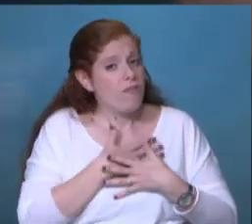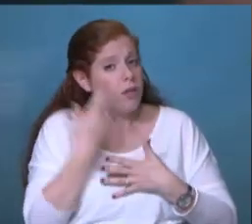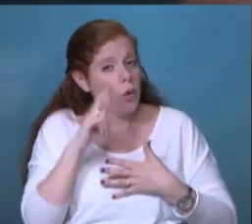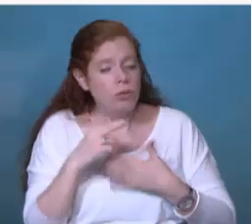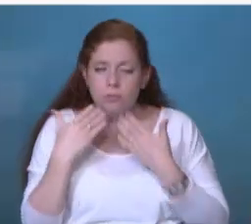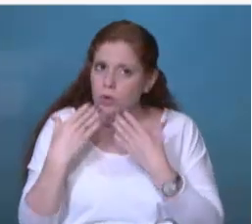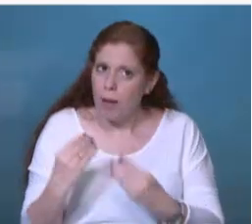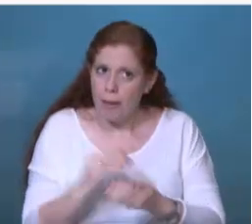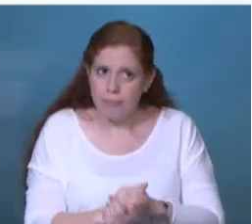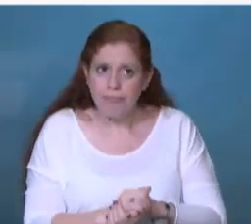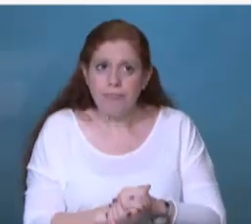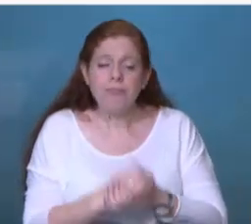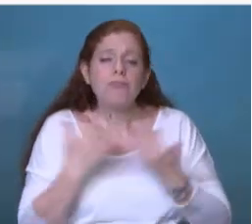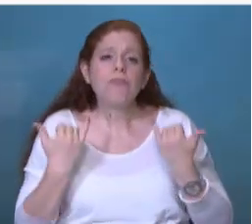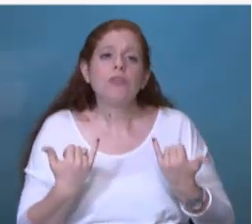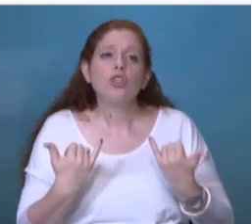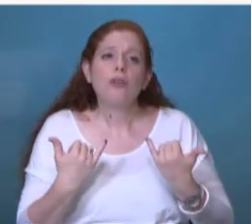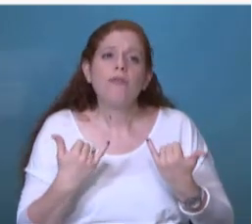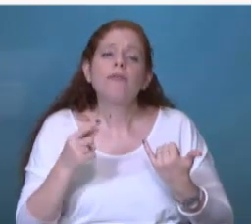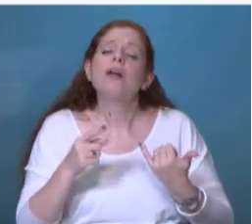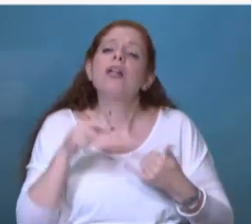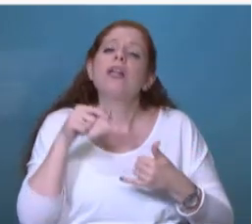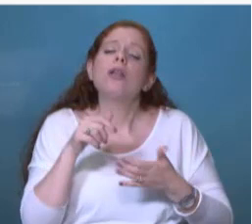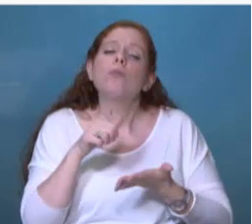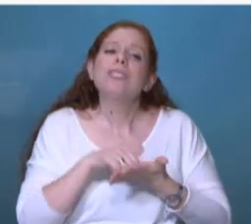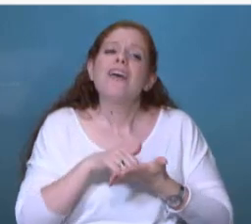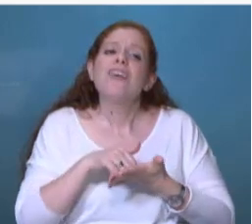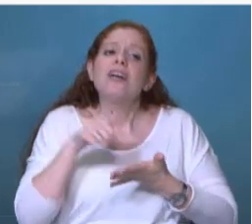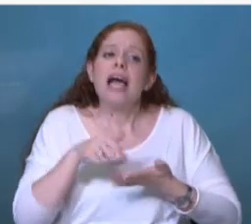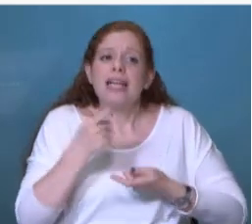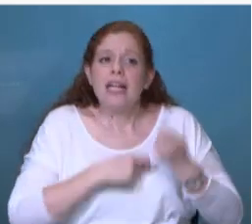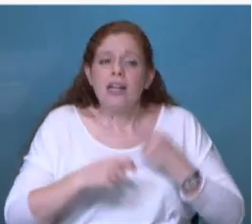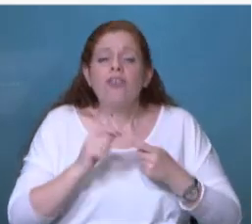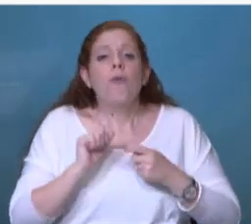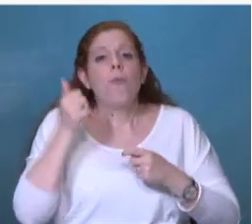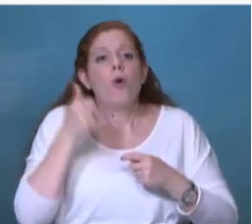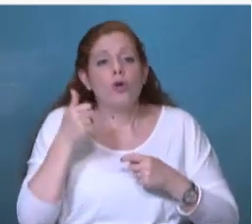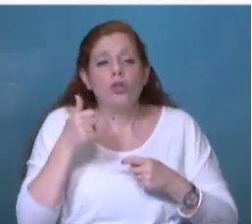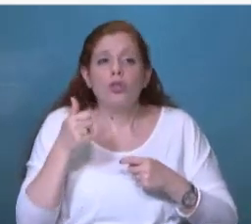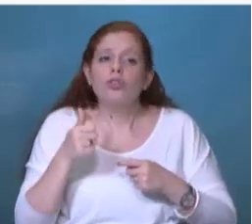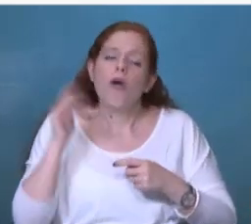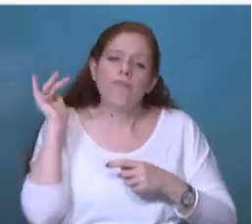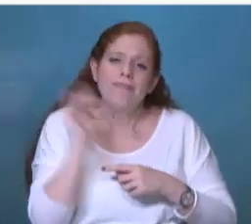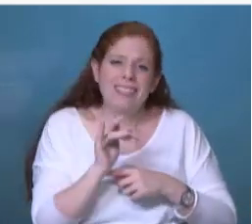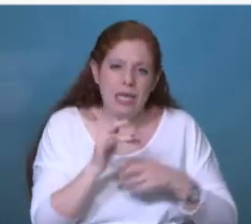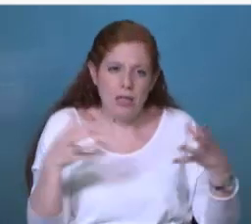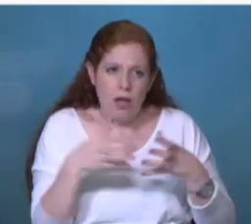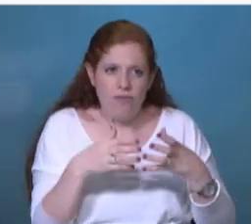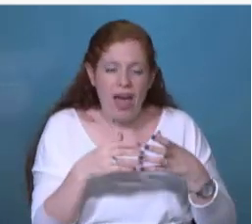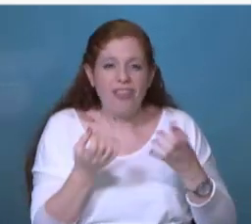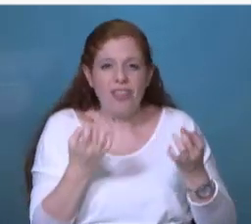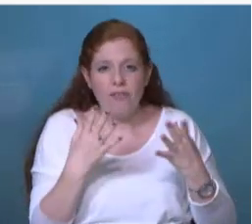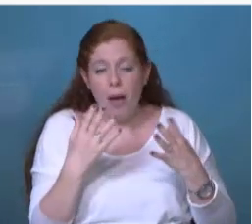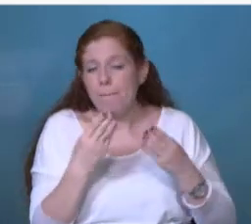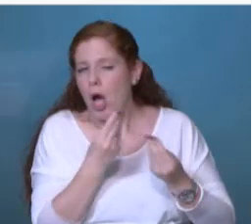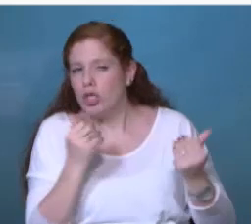ליאל. עכשיו למוסף כאן כלכלי ובראשו תביעת הענק בארצות הברית נגד חברת טבע בחשד לתיאום מחירים. היום